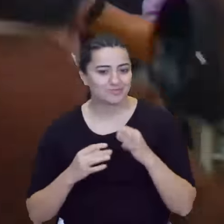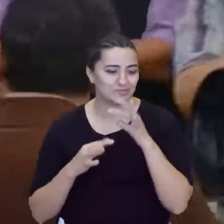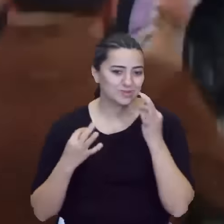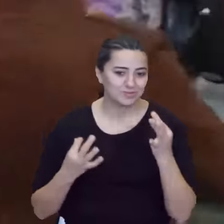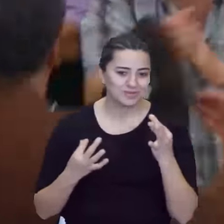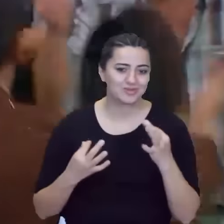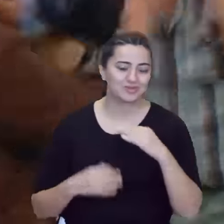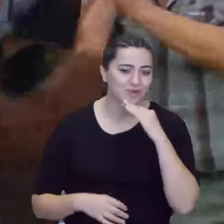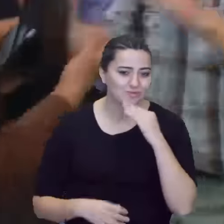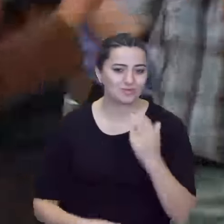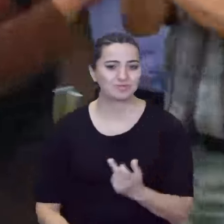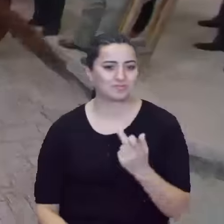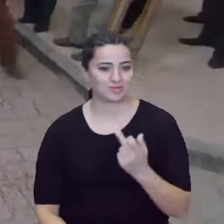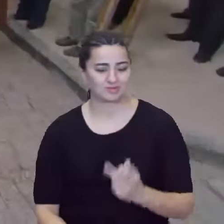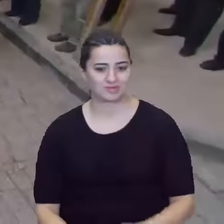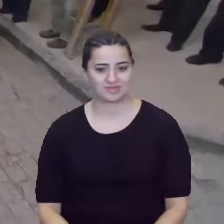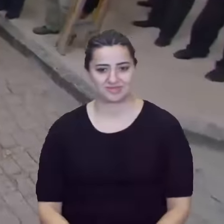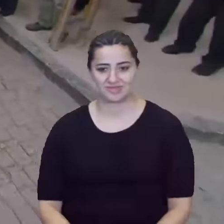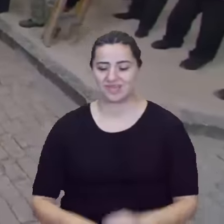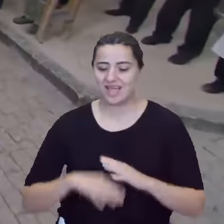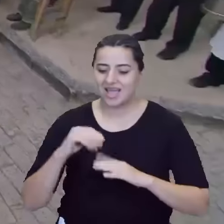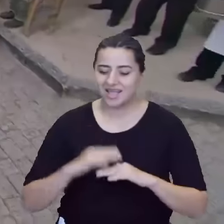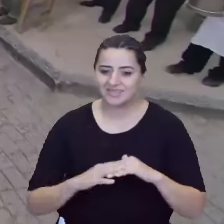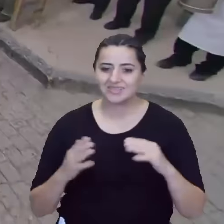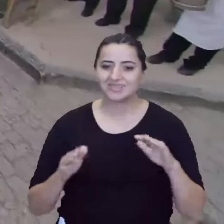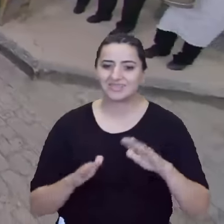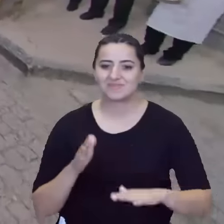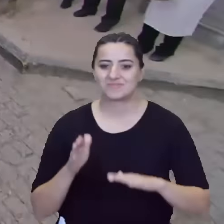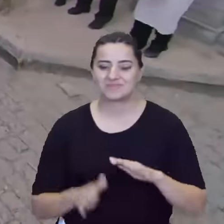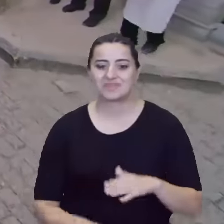Sadece samimiyetle ona katıldı, karşılıklı çalıp oynuyorlar.